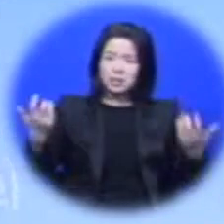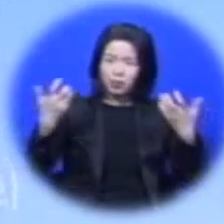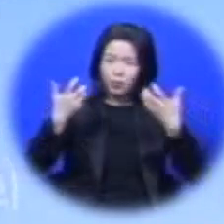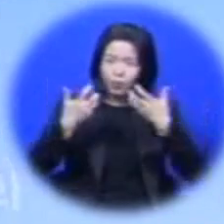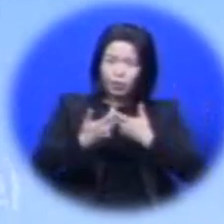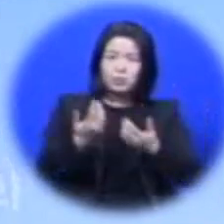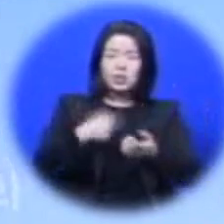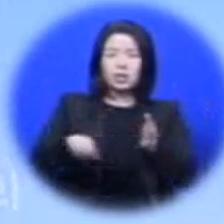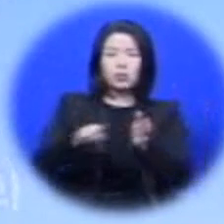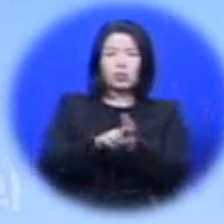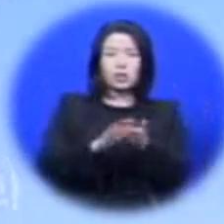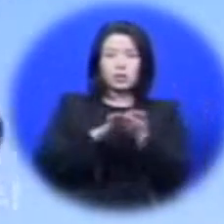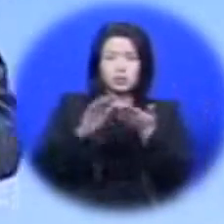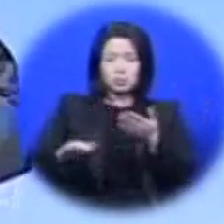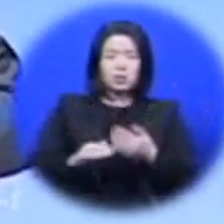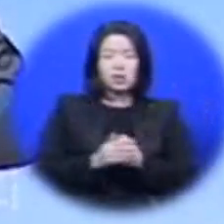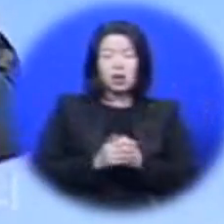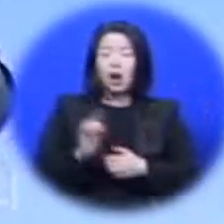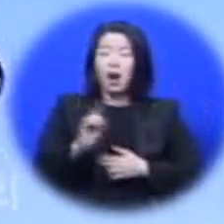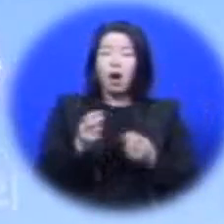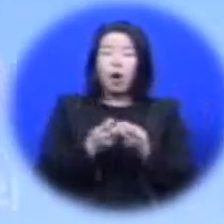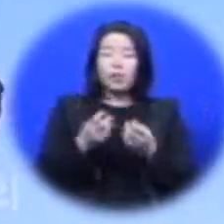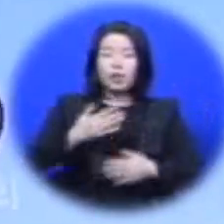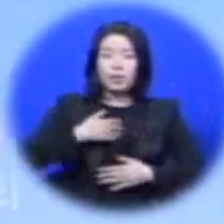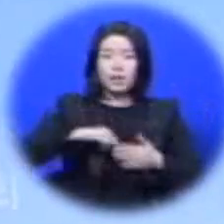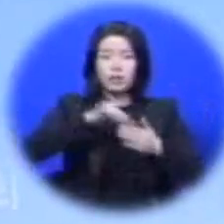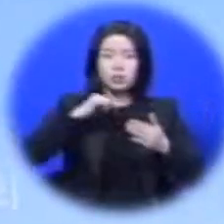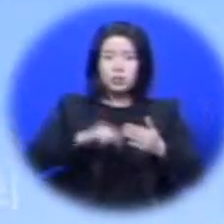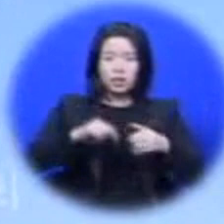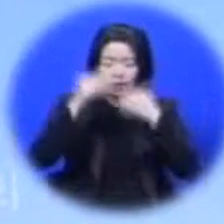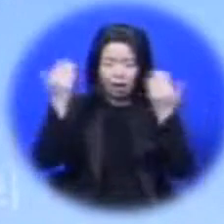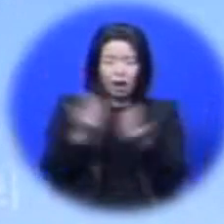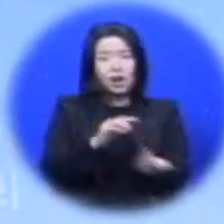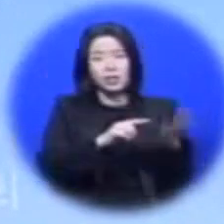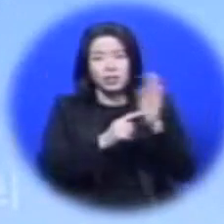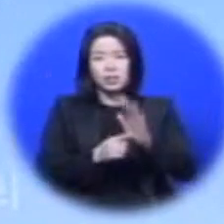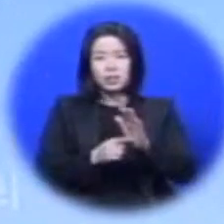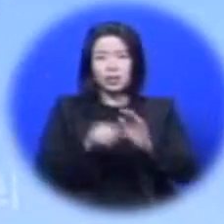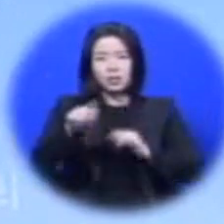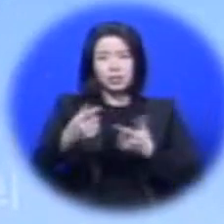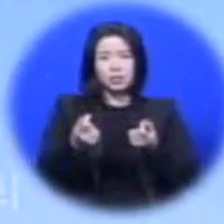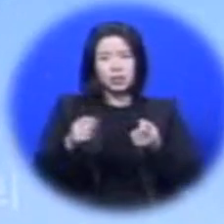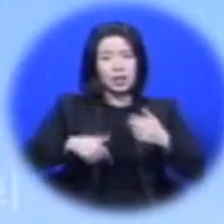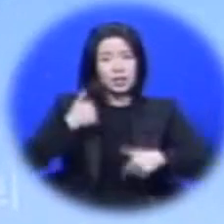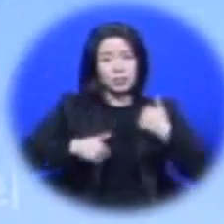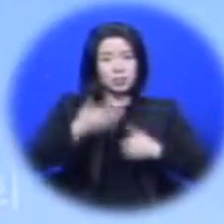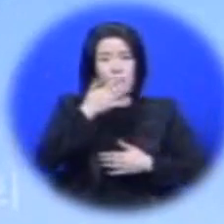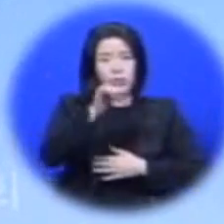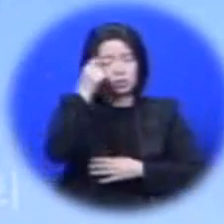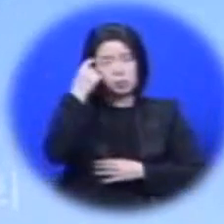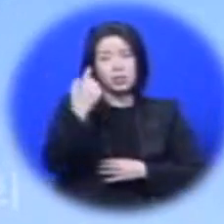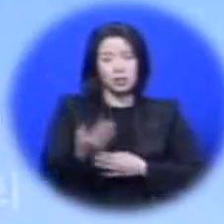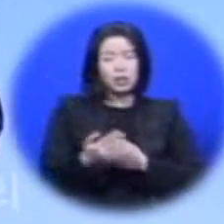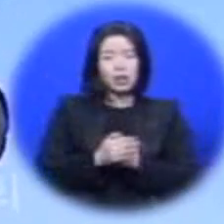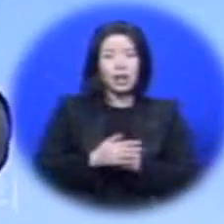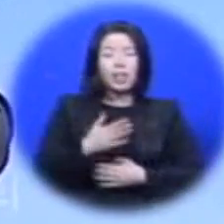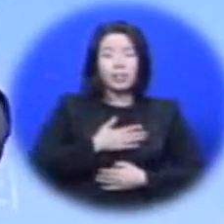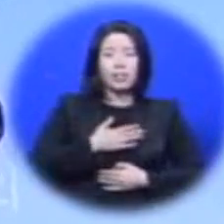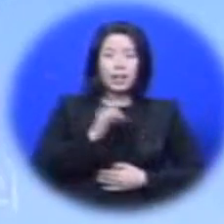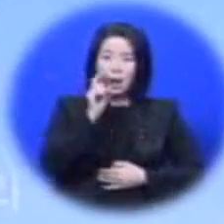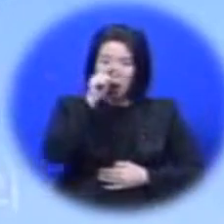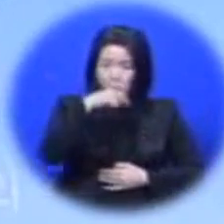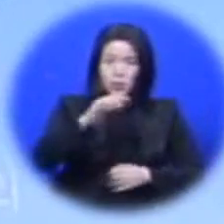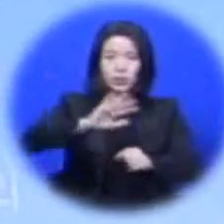했습니다. 어떻게 내 속에 있는 걸 다 드러내는 게 그렇게 기쁠 수가 있을까요? 내가 허물이